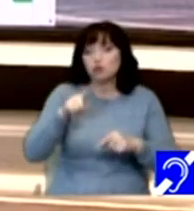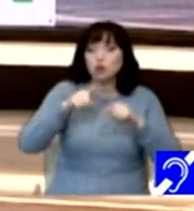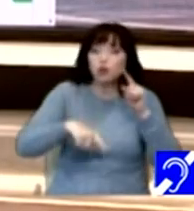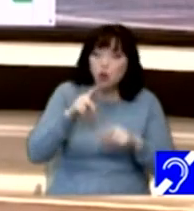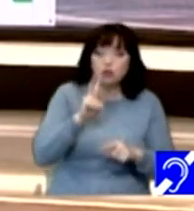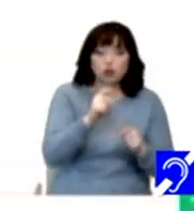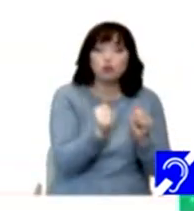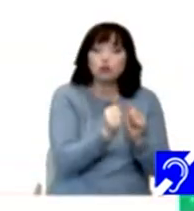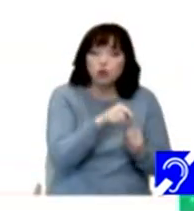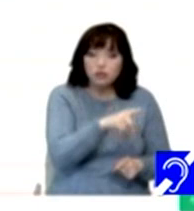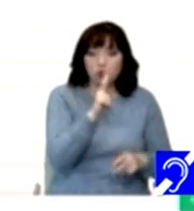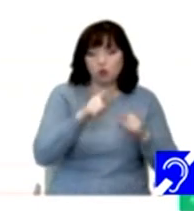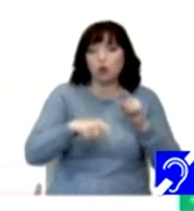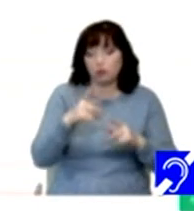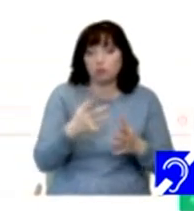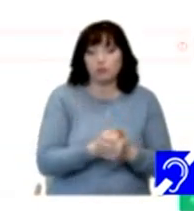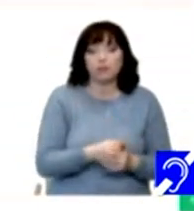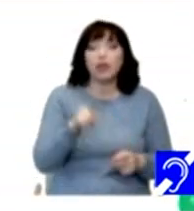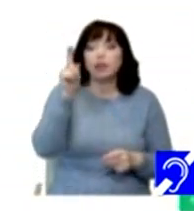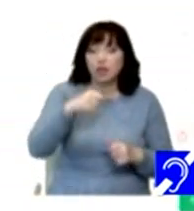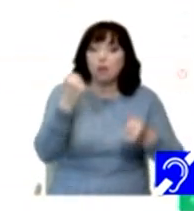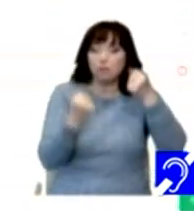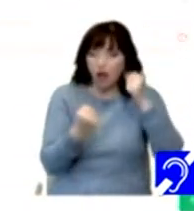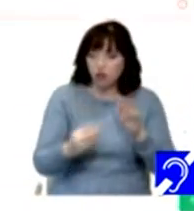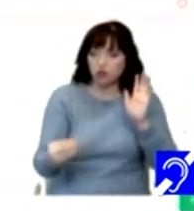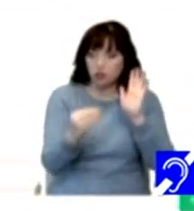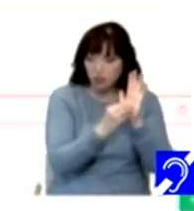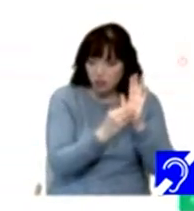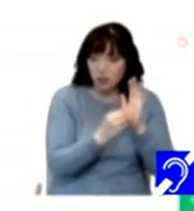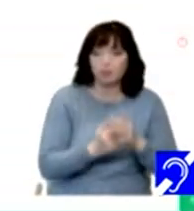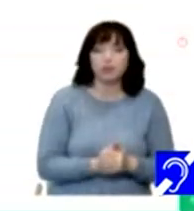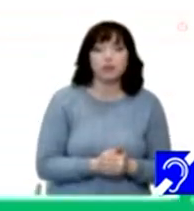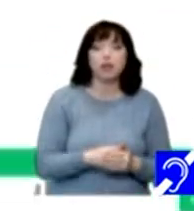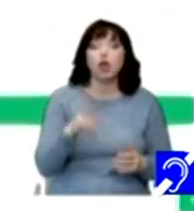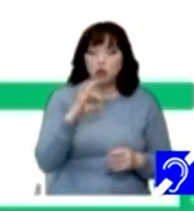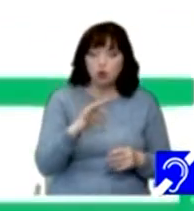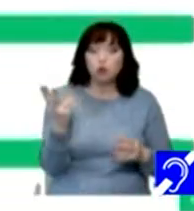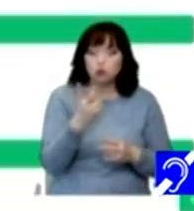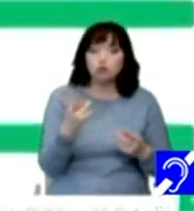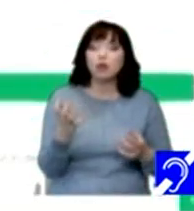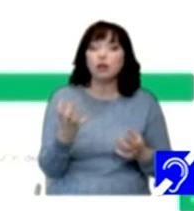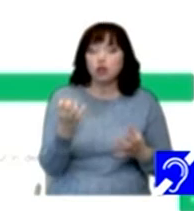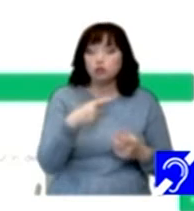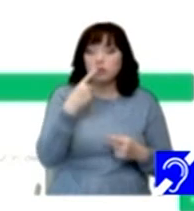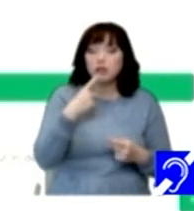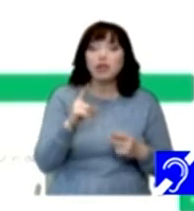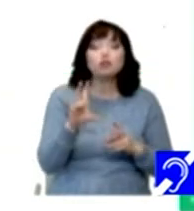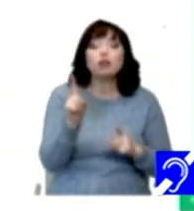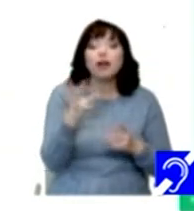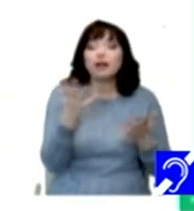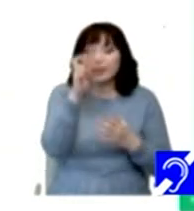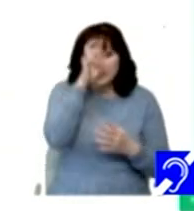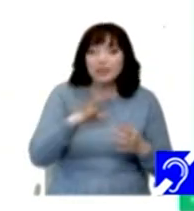să îl treceți aici. Trebuie să alegem inclusiv vehiculul cu care am venit, dar în continuare trebuie să spunem și ce țări am vizitat anterior,